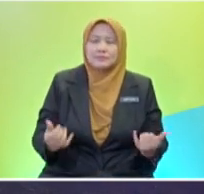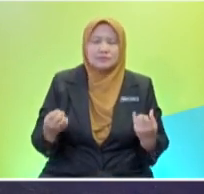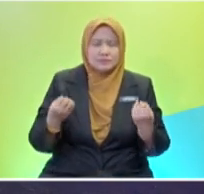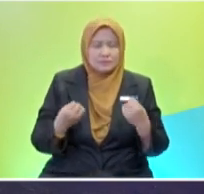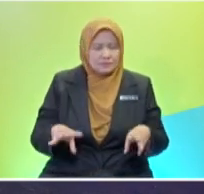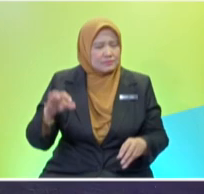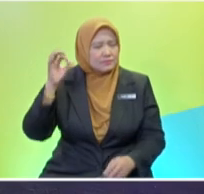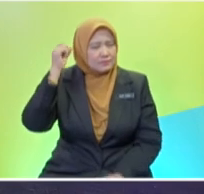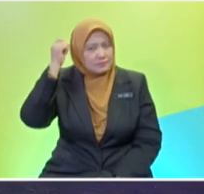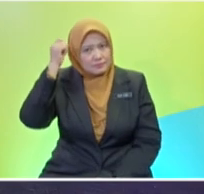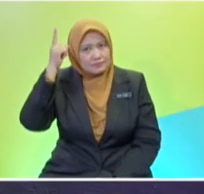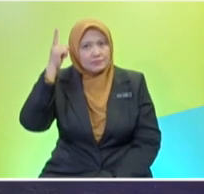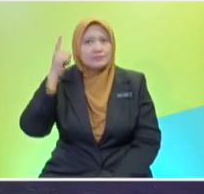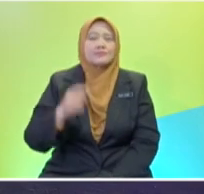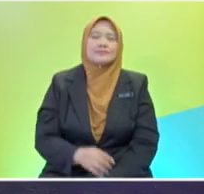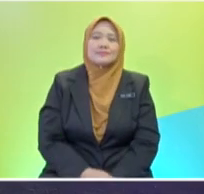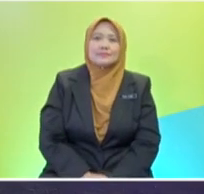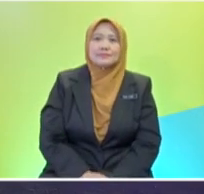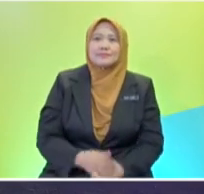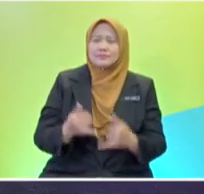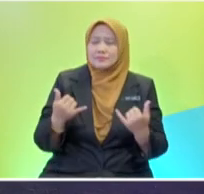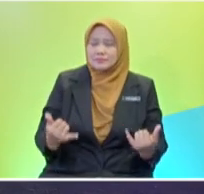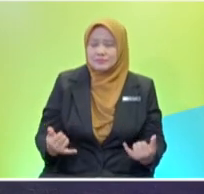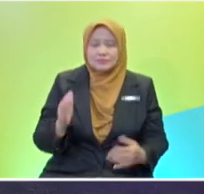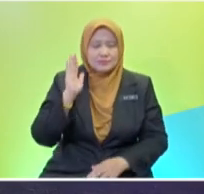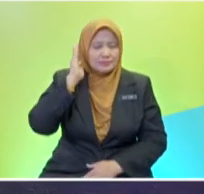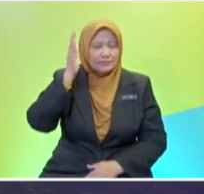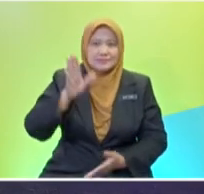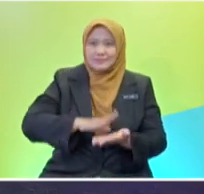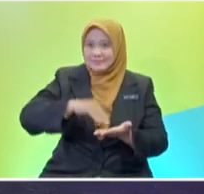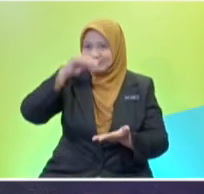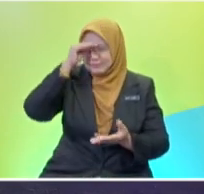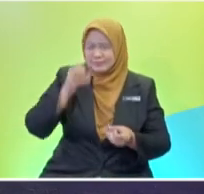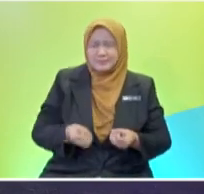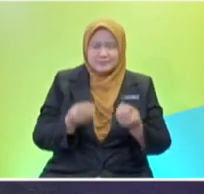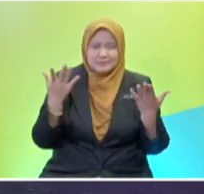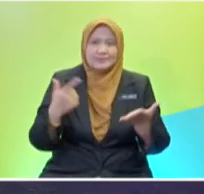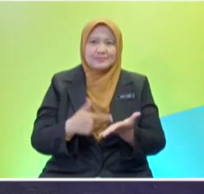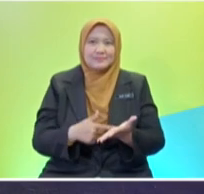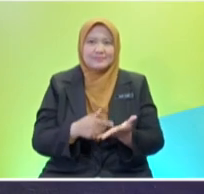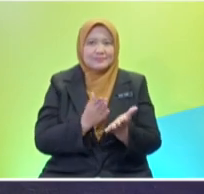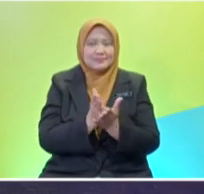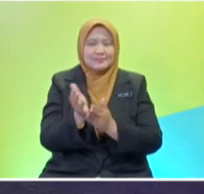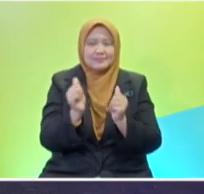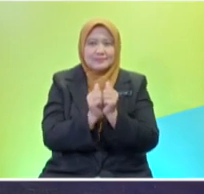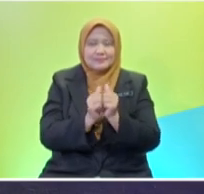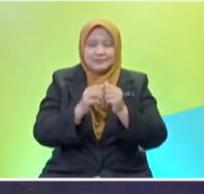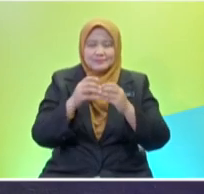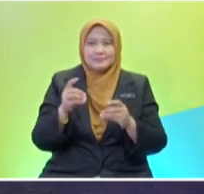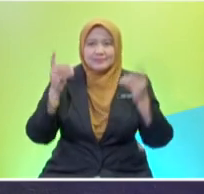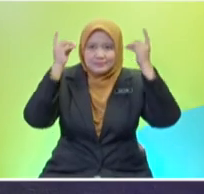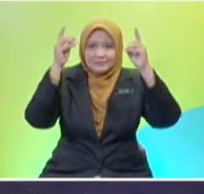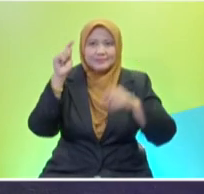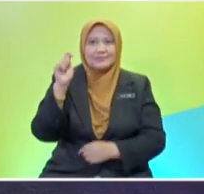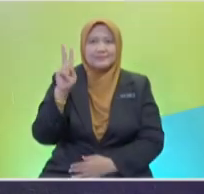badan limbah demo ke tapi sebelas ini kita akan belajar banyak lagi Jadi cukup cerdas ketika terus kami bersama kami tentunya dalam jadi TVM